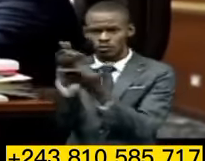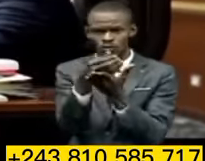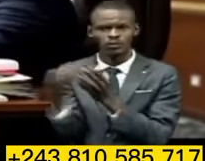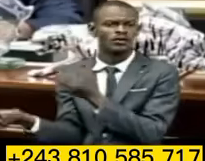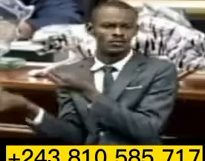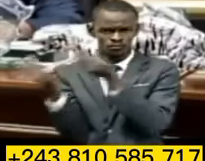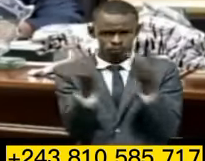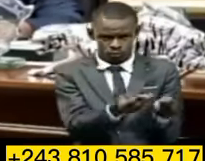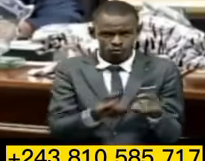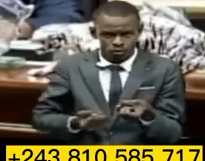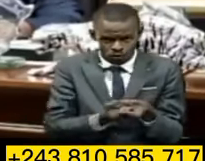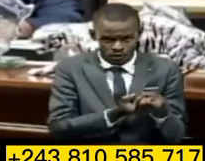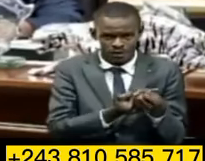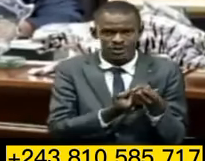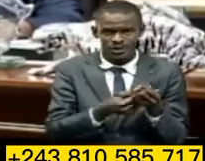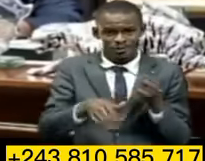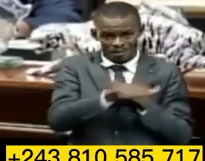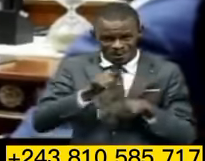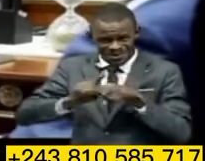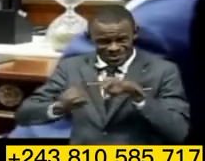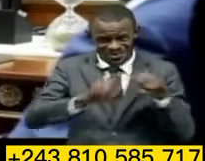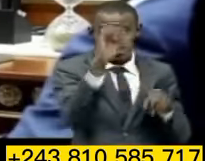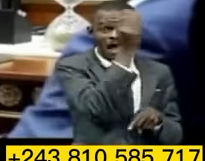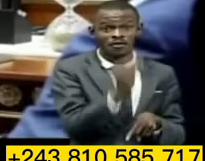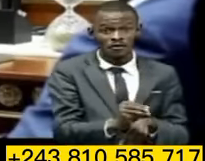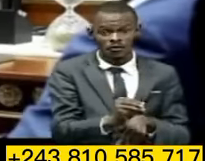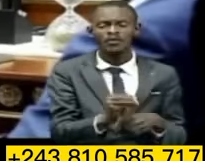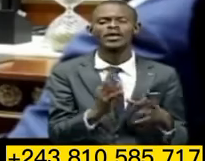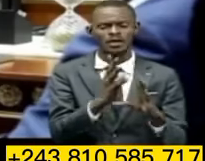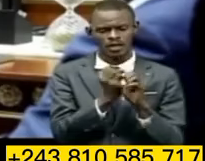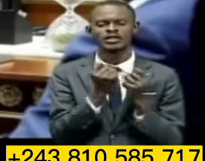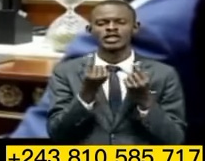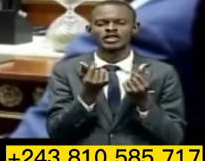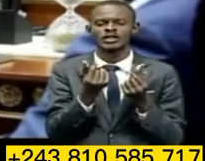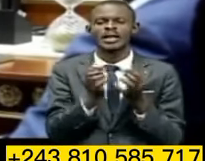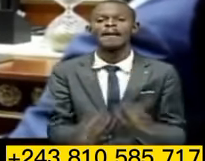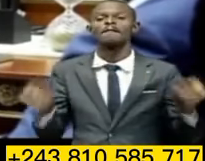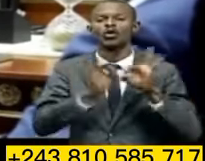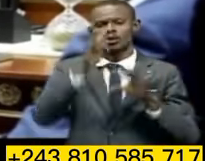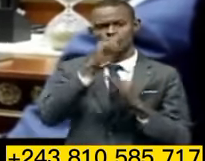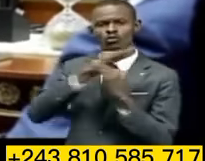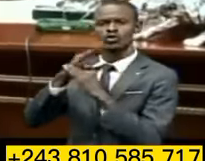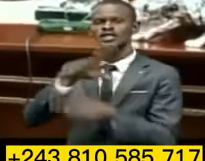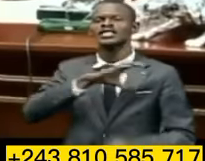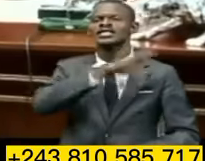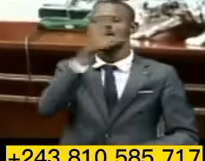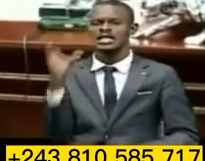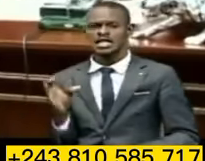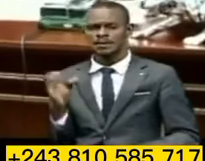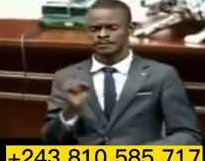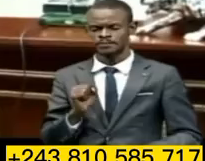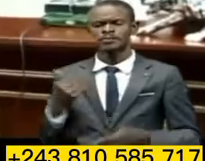population. Face à l'urgence d'agir pour protéger nos populations de la menace climatique, le président de la République a appelé à une